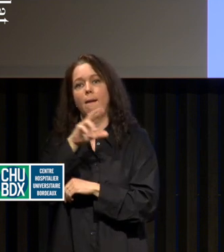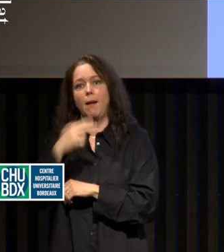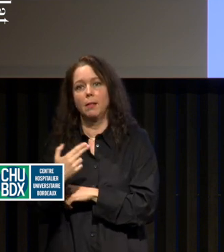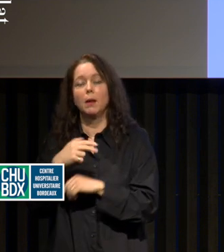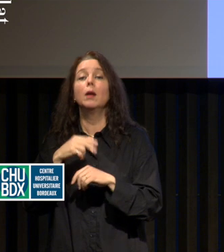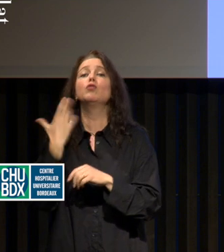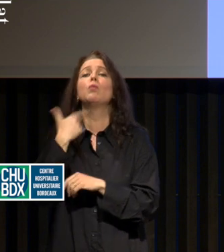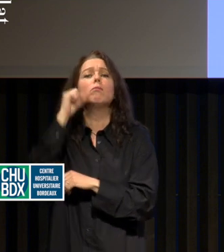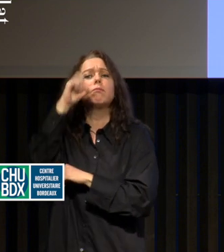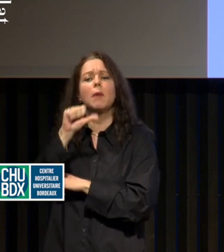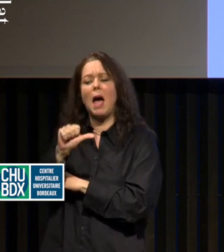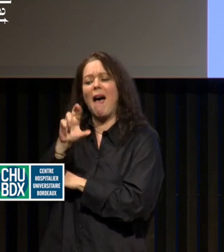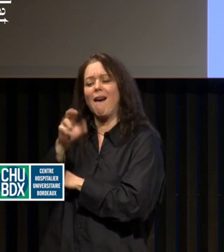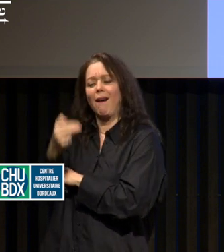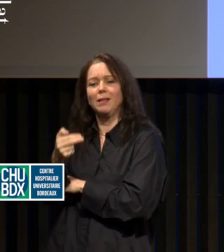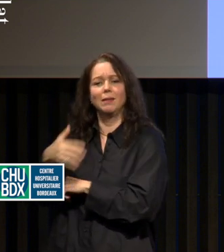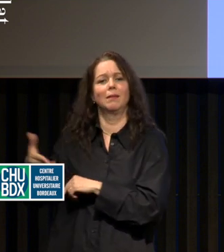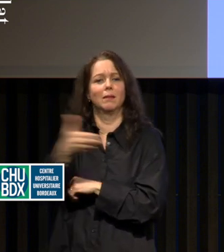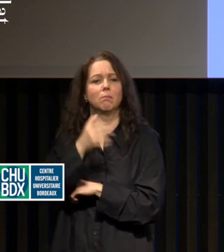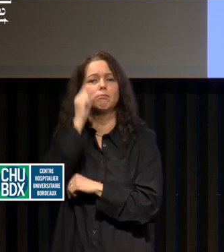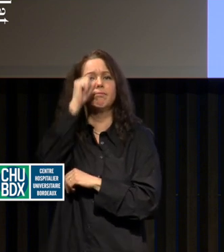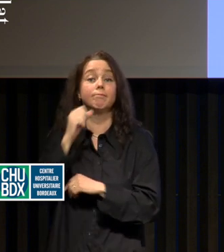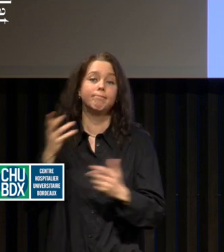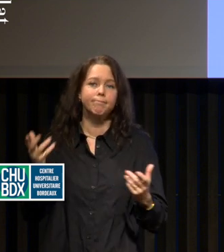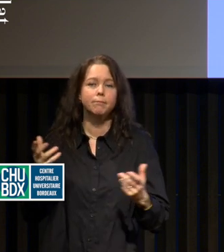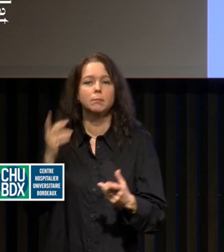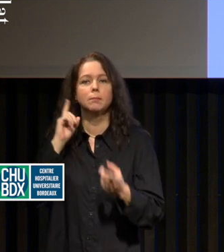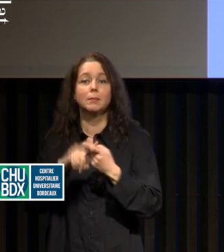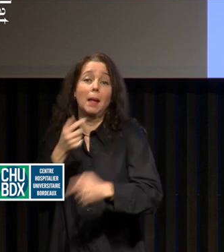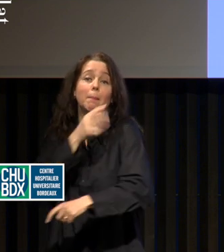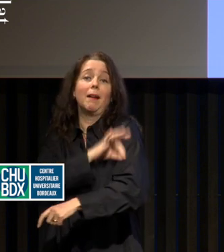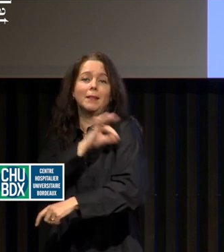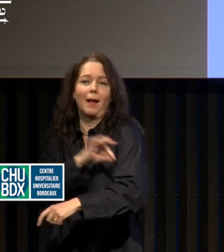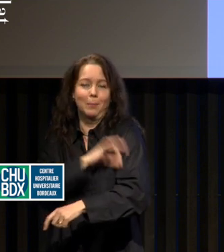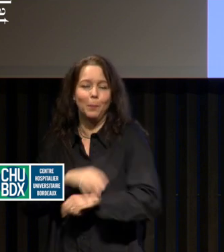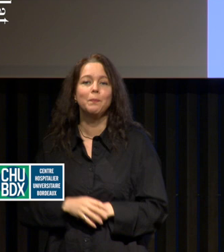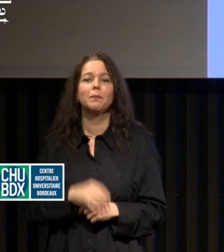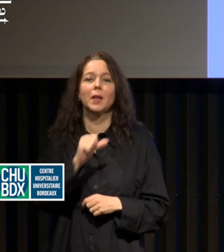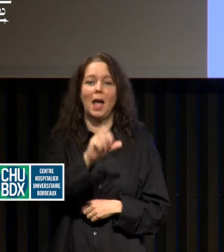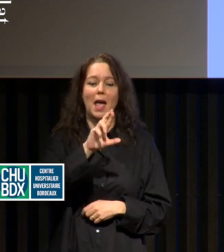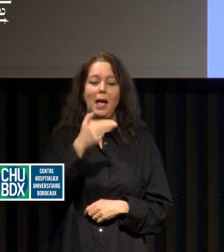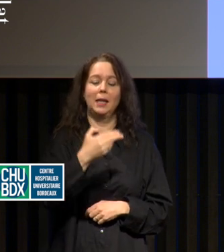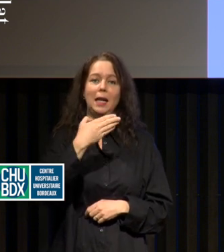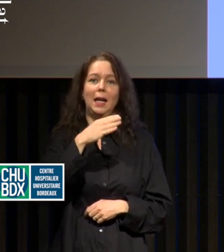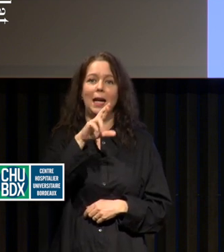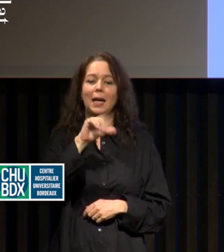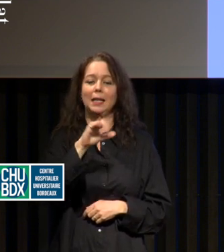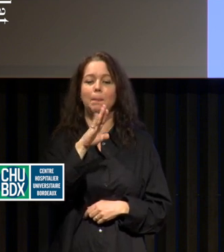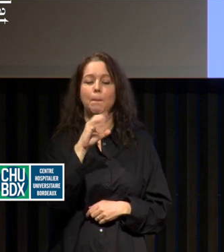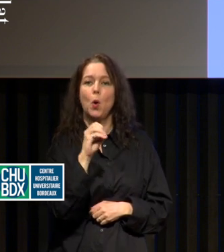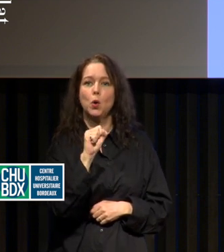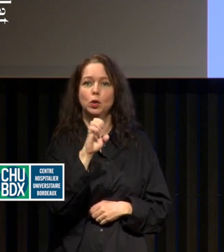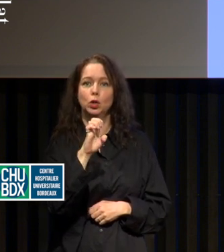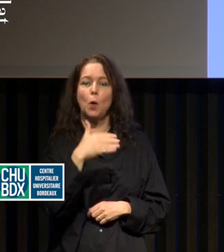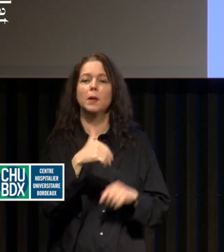entendu parler d'ARN, je pense, dans cette pièce, avec les histoires autour de la vaccination. Il y a un ARN ribosomal très particulier des espèces bactériennes qui s'appelle le